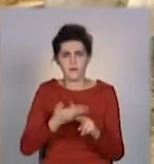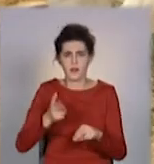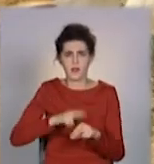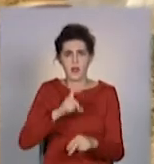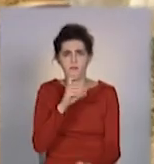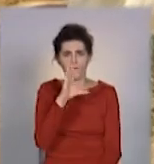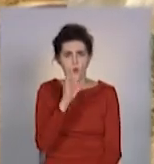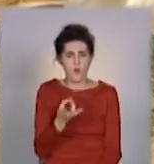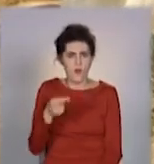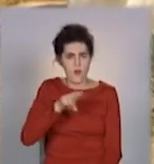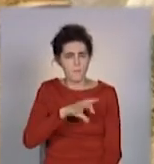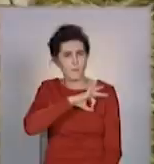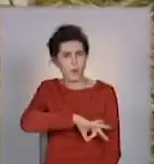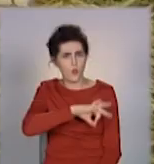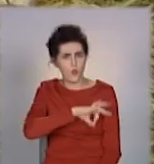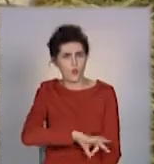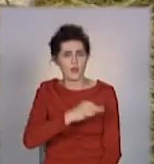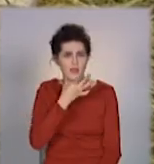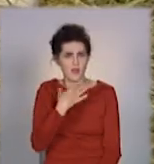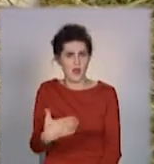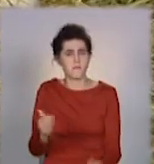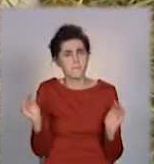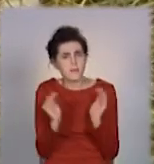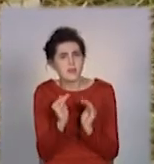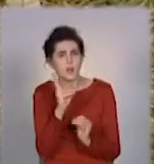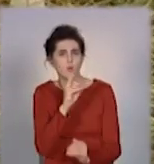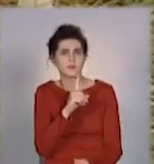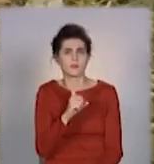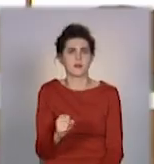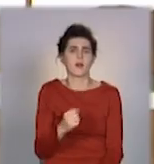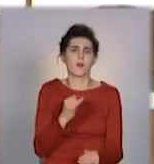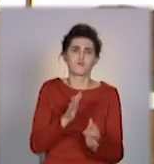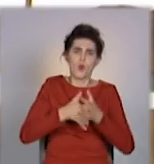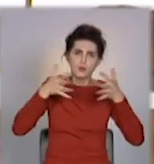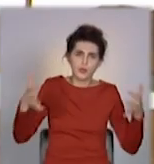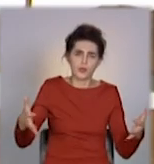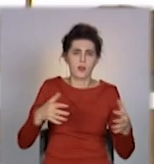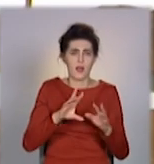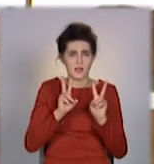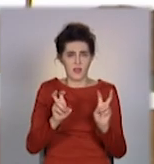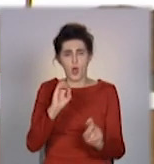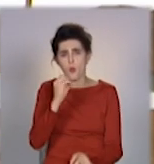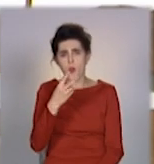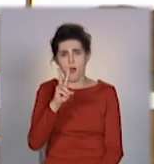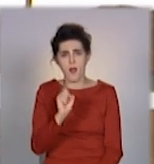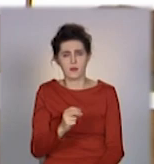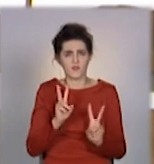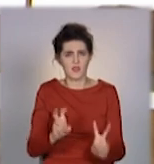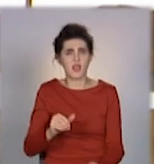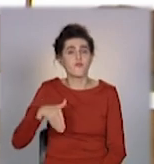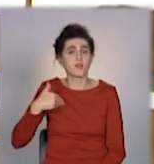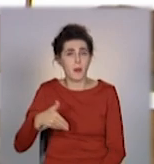хвоя тваринам корисна. Їм подобається. Новогодні такі подарки. Ёлочки – це ж вітамінний корм. Це як